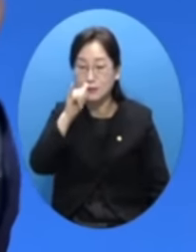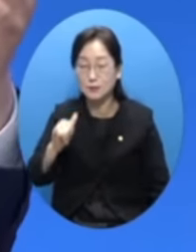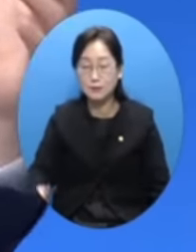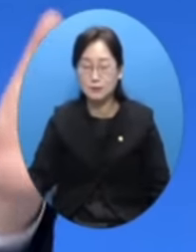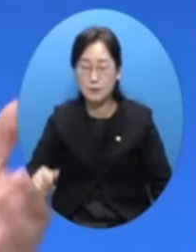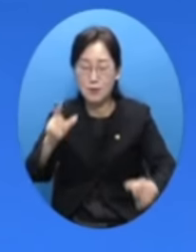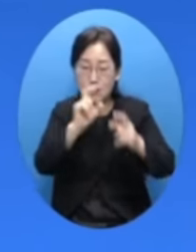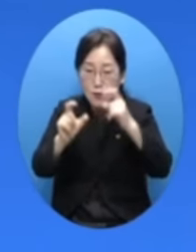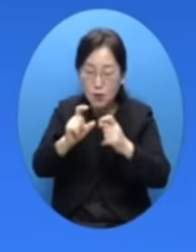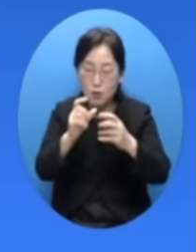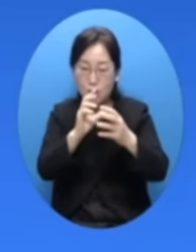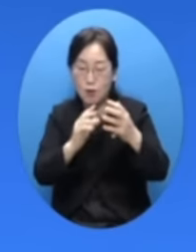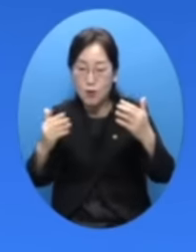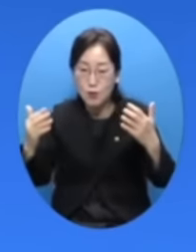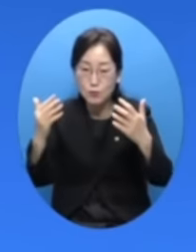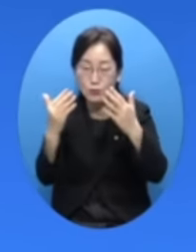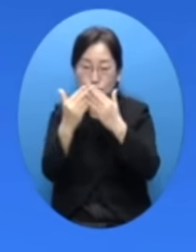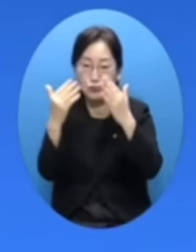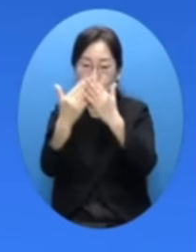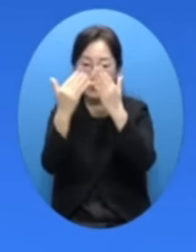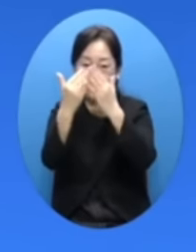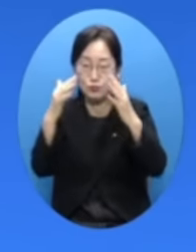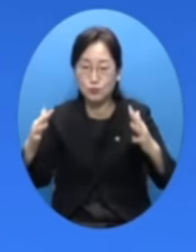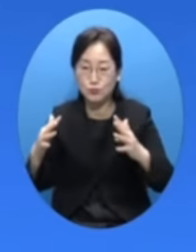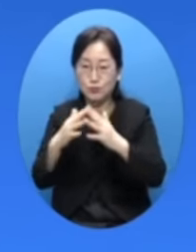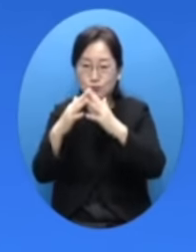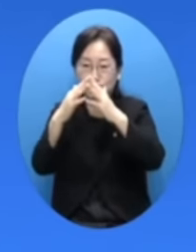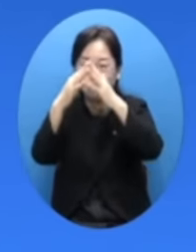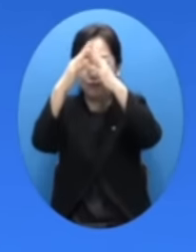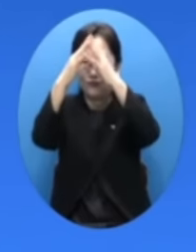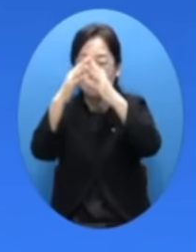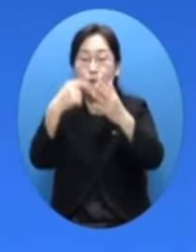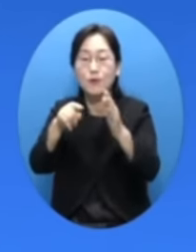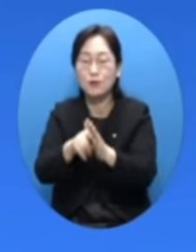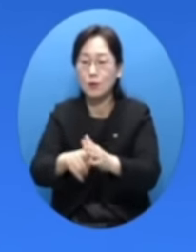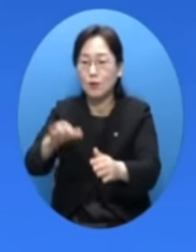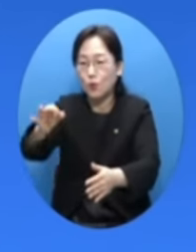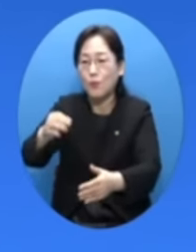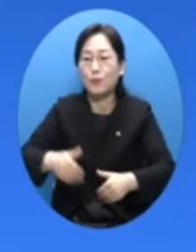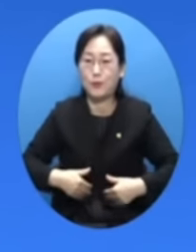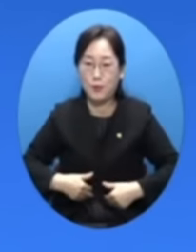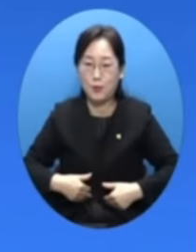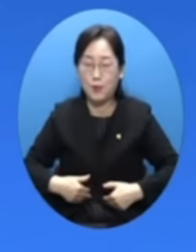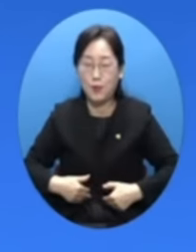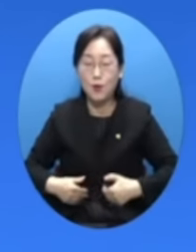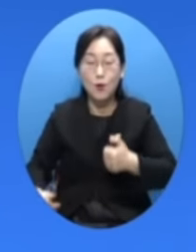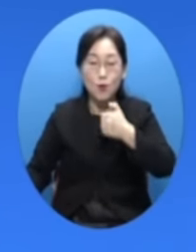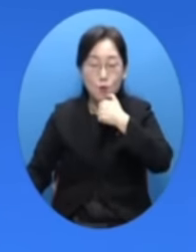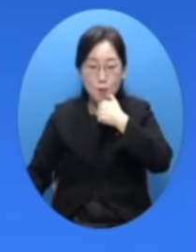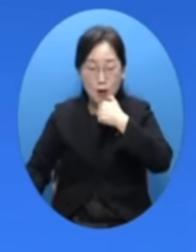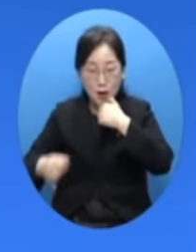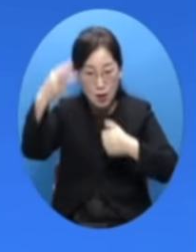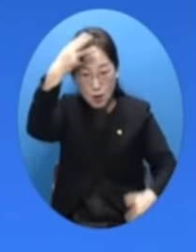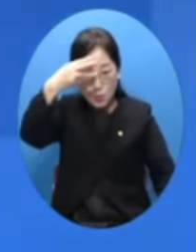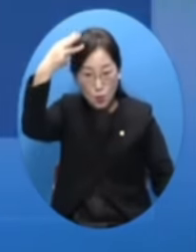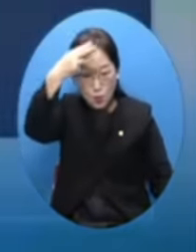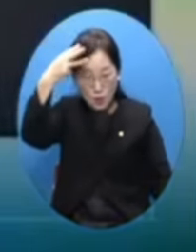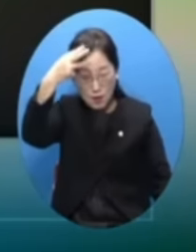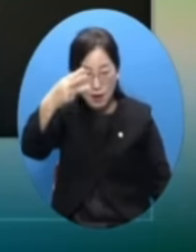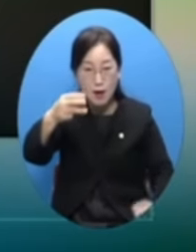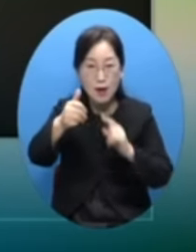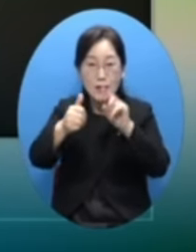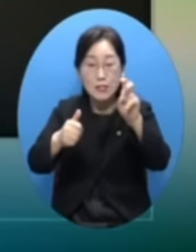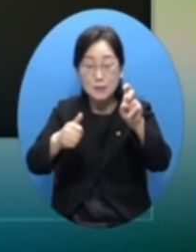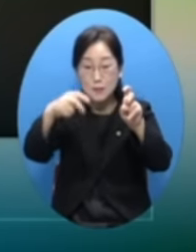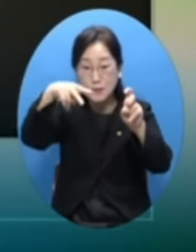증축하고 완공을 하기 위해서 많은 돈이 필요한데 로마 교황 10세가 이 성베드로